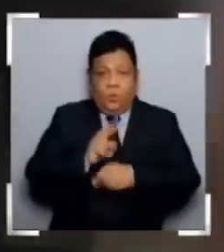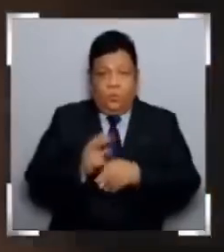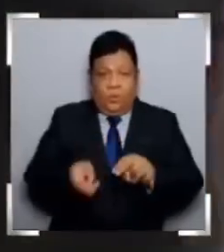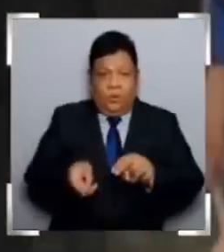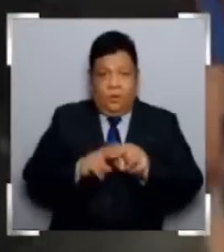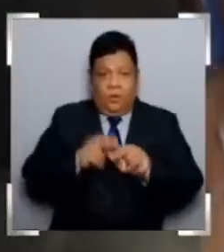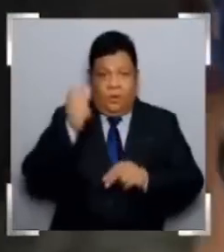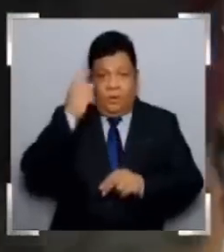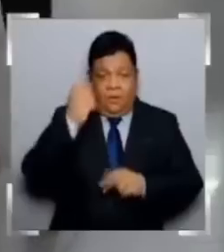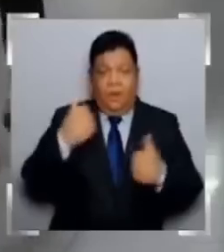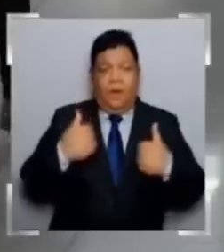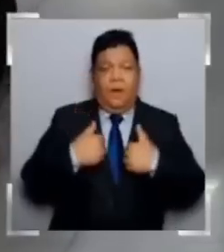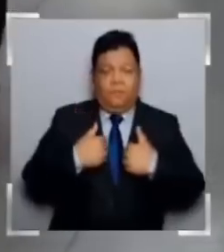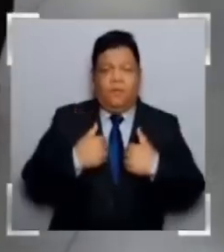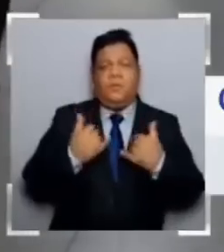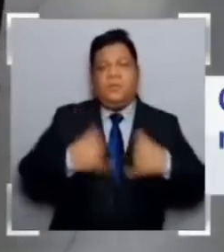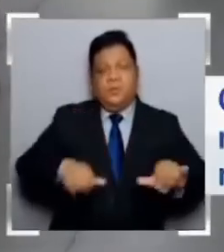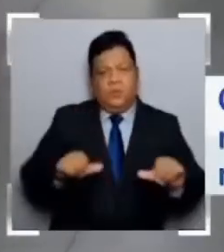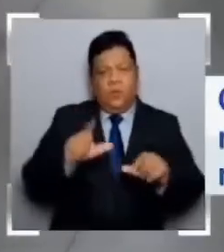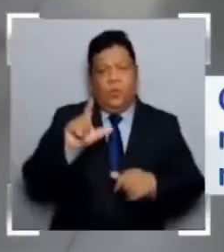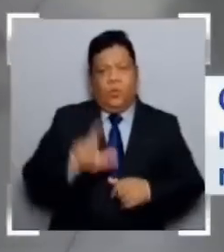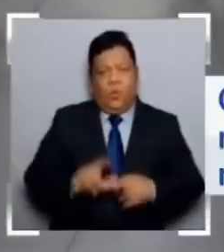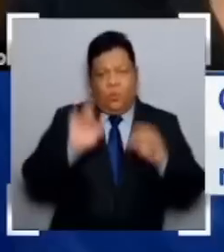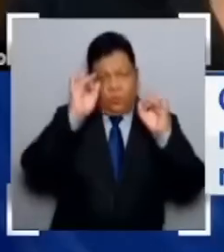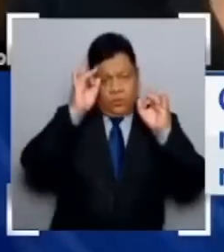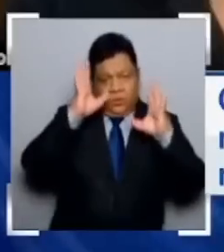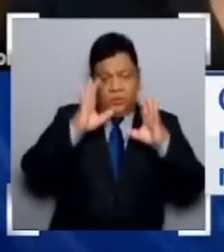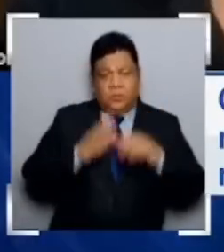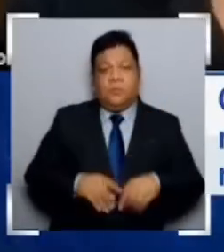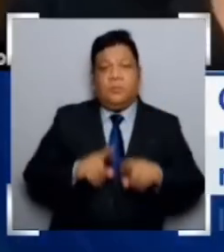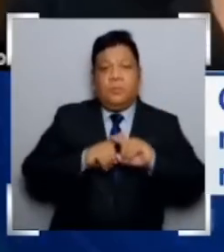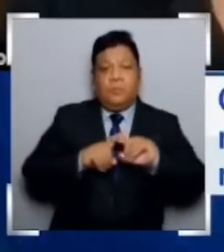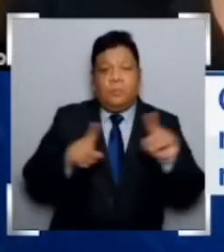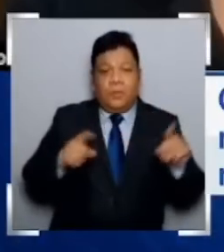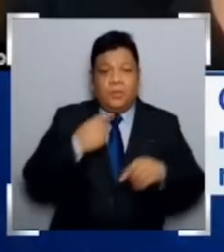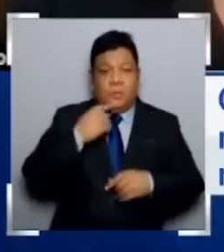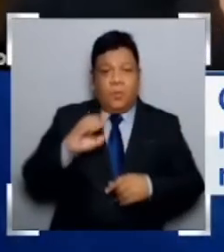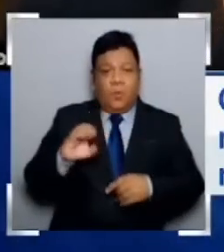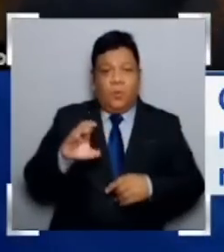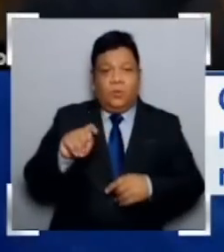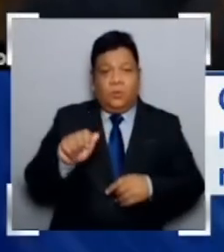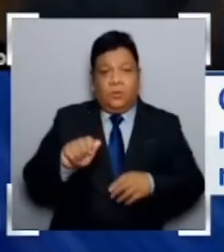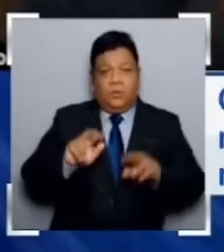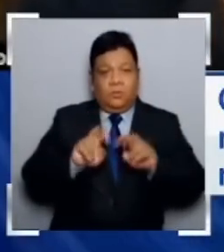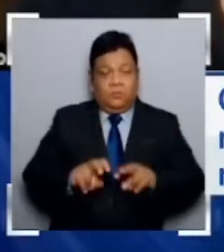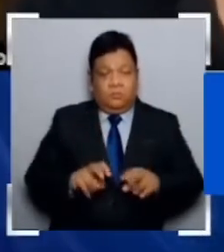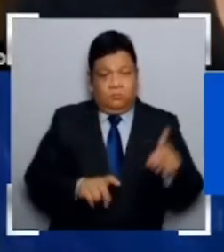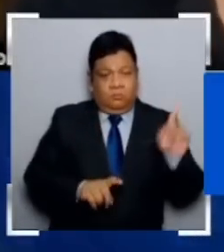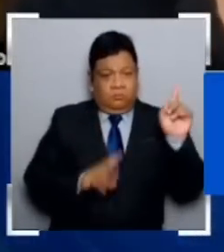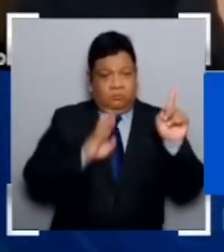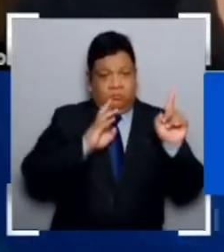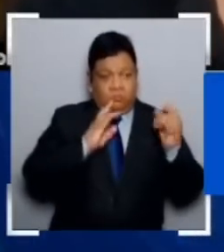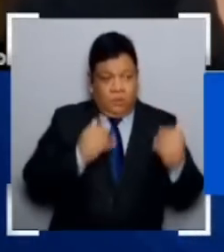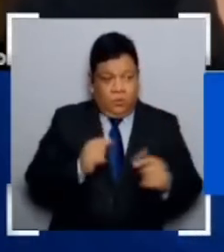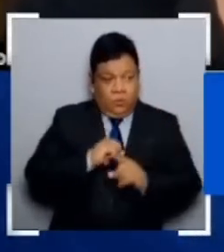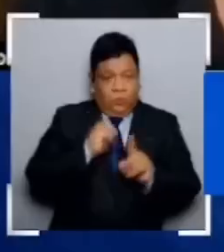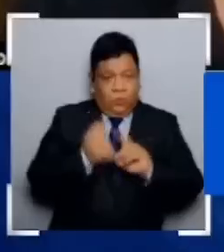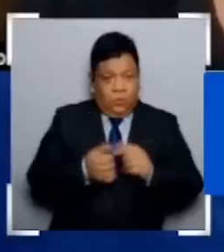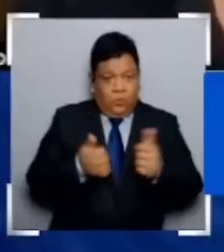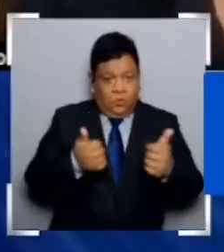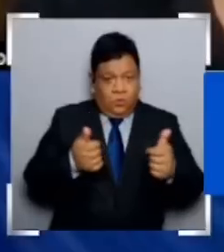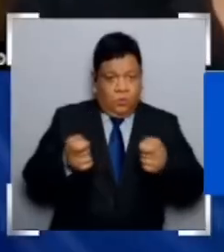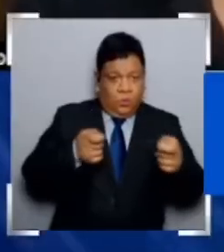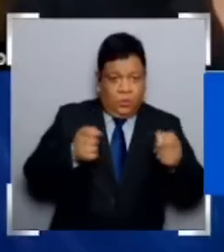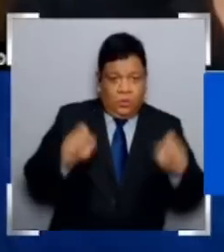pa naman daw ang NCR. Pero ayon sa Okta Research, while the situation is still manageable in the NCR and we remain at low